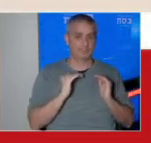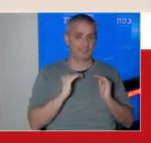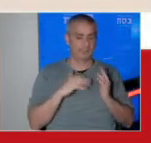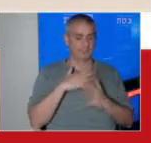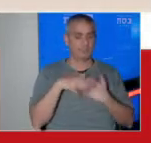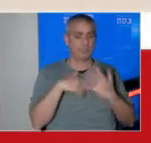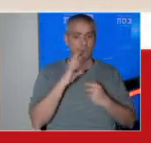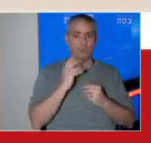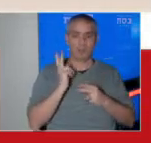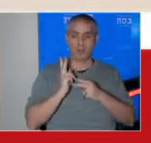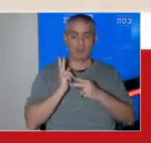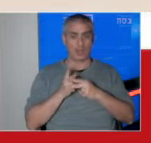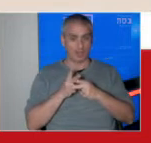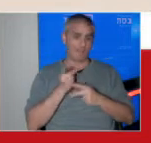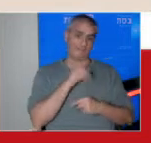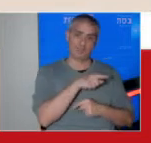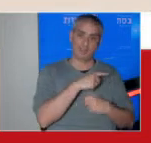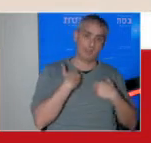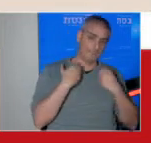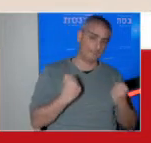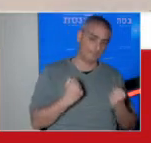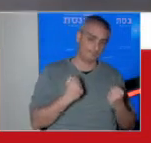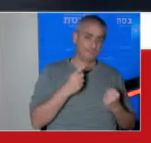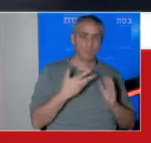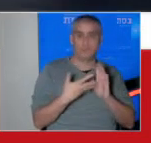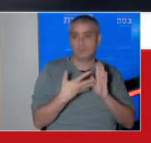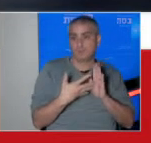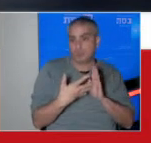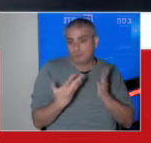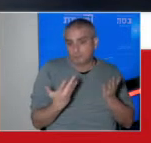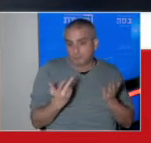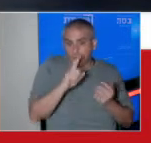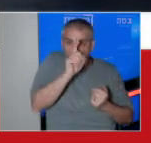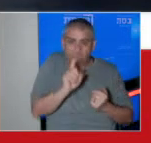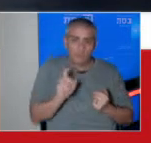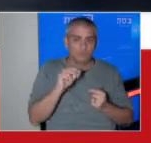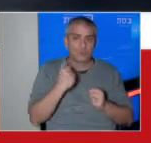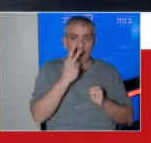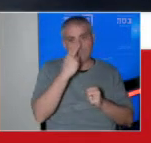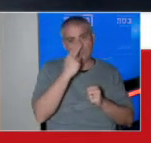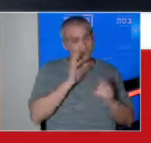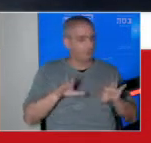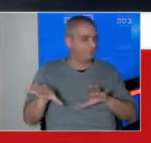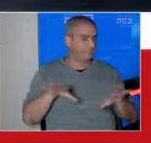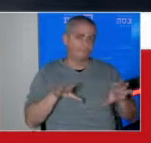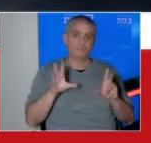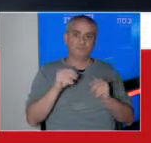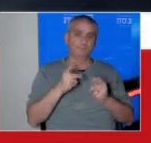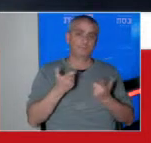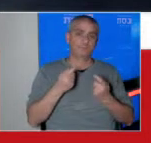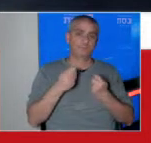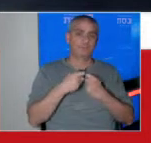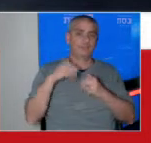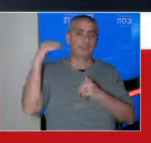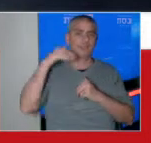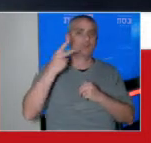הערבוב של מאומתים ובריאים, שזה הבדיקות, אולי אפשר לנסות לתמרן עם